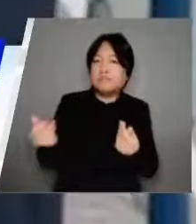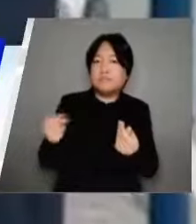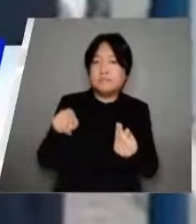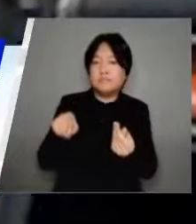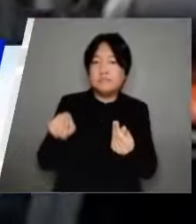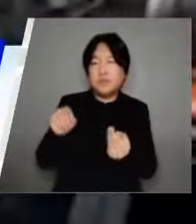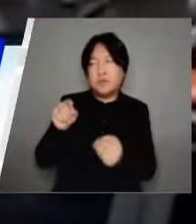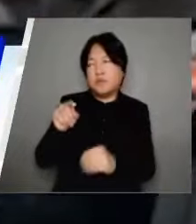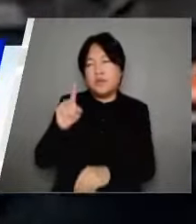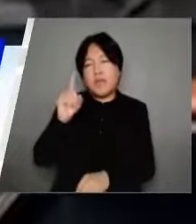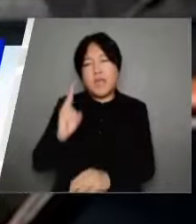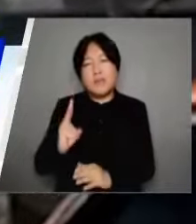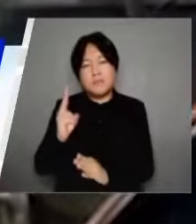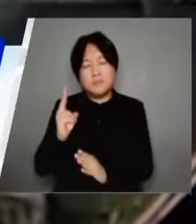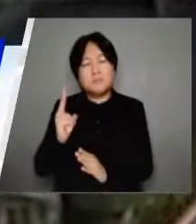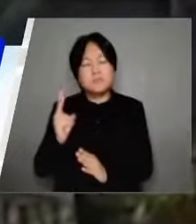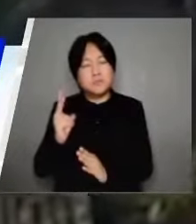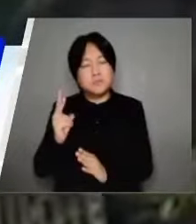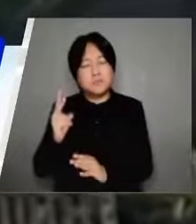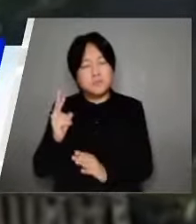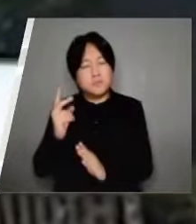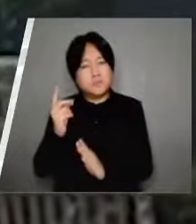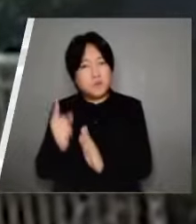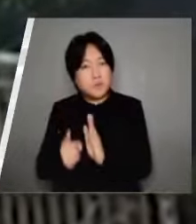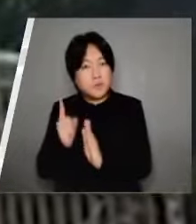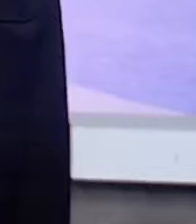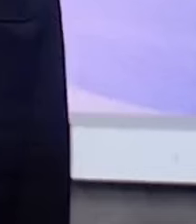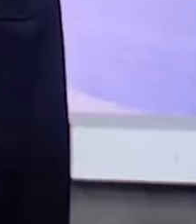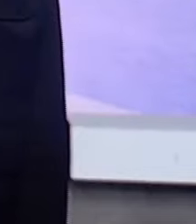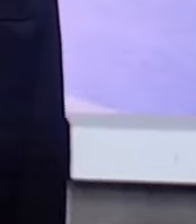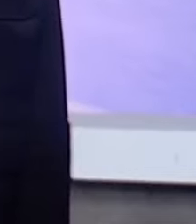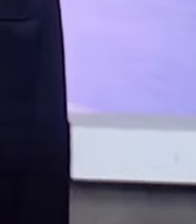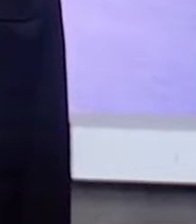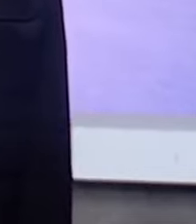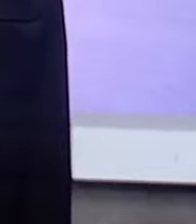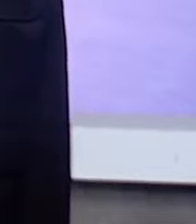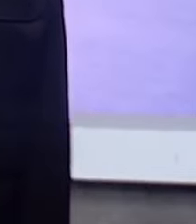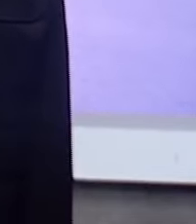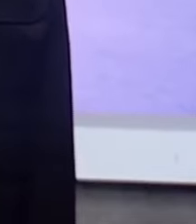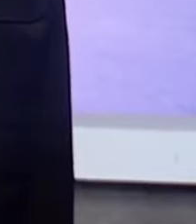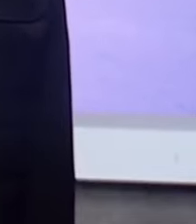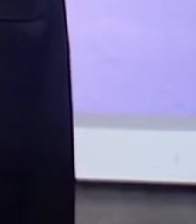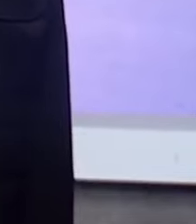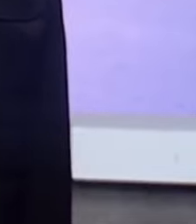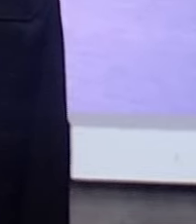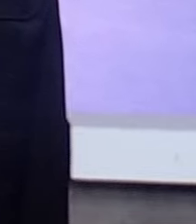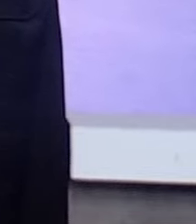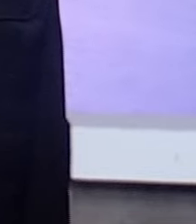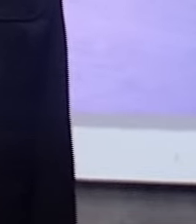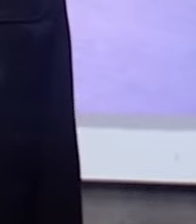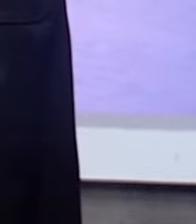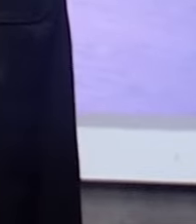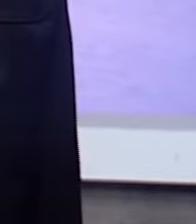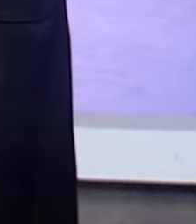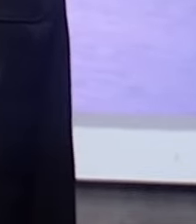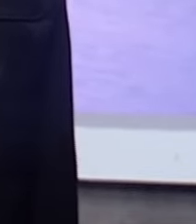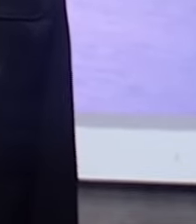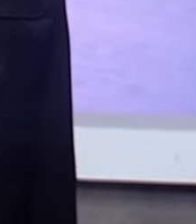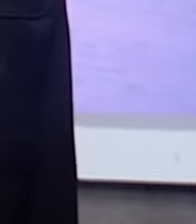Walang nasaktan sa sunog na iniimbisigahan pa ang sanhi. Mga kapuso, sama-sama tayong maging